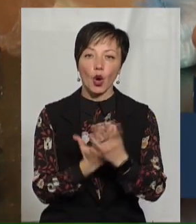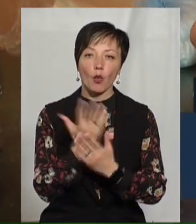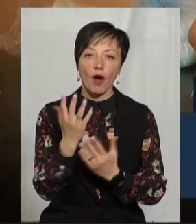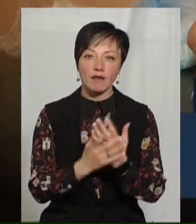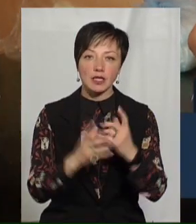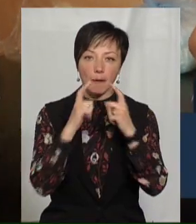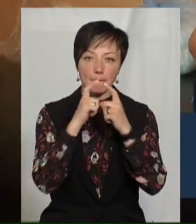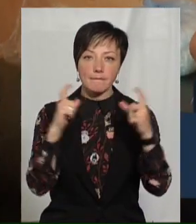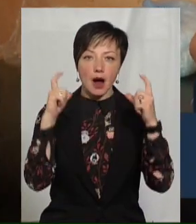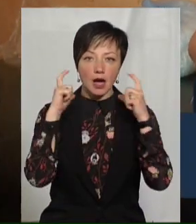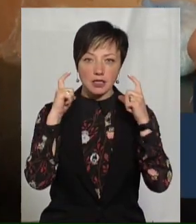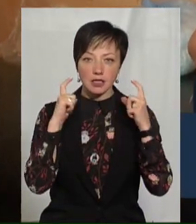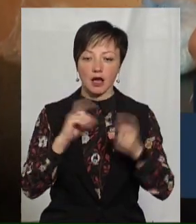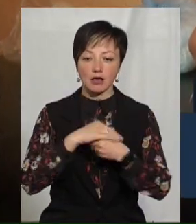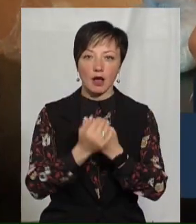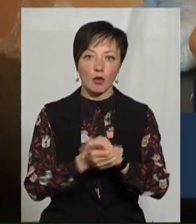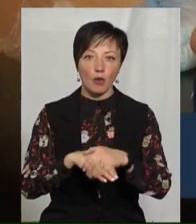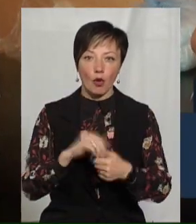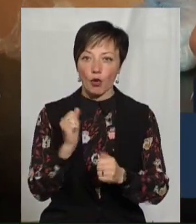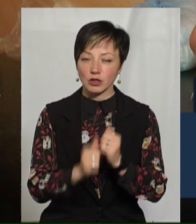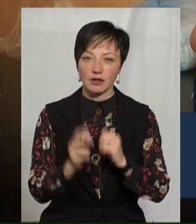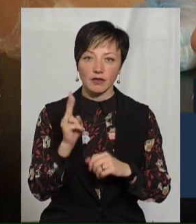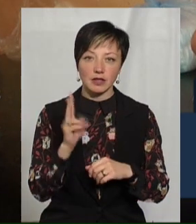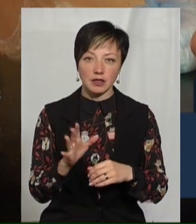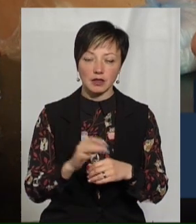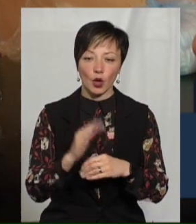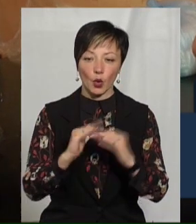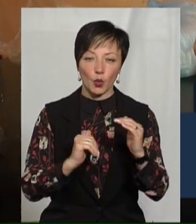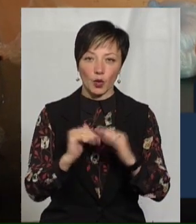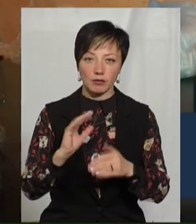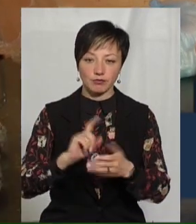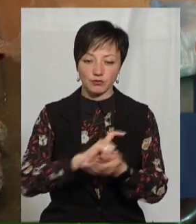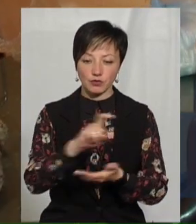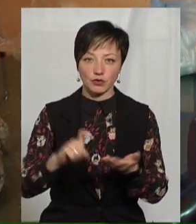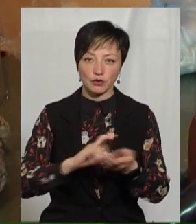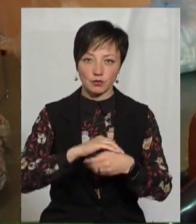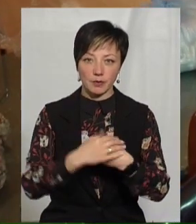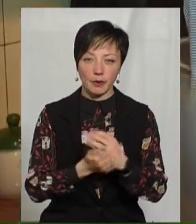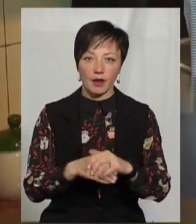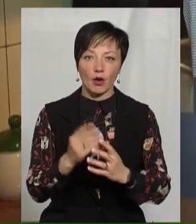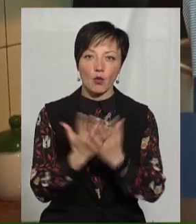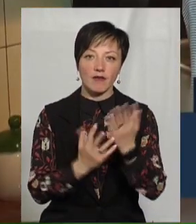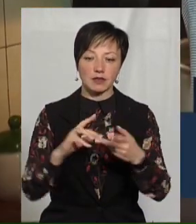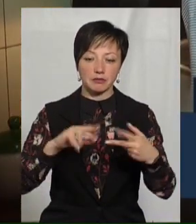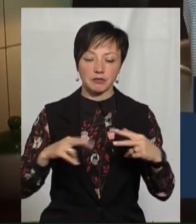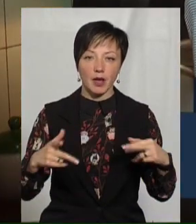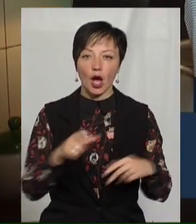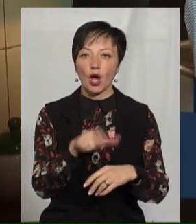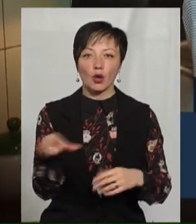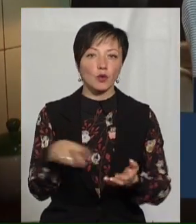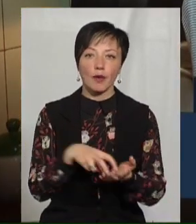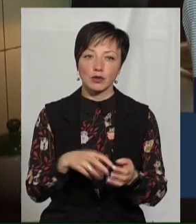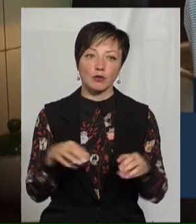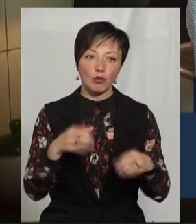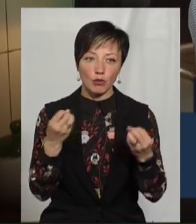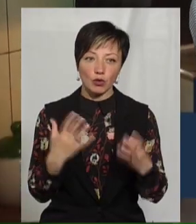маска, самообработка після кожної квартири, дезінфекціруємо руки і стараємося навіть і рукавиці міняти. Вони не бояться, вони просто хочуть